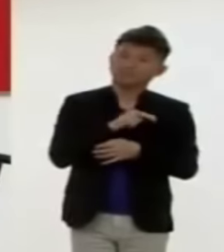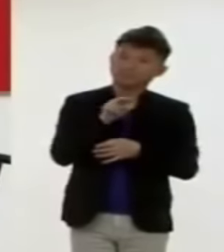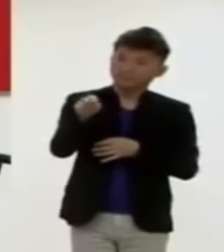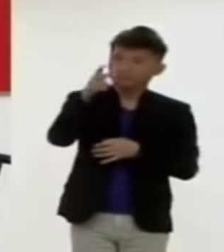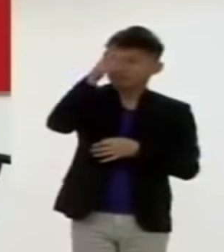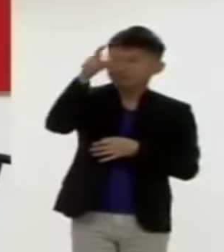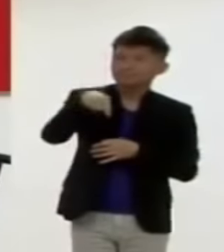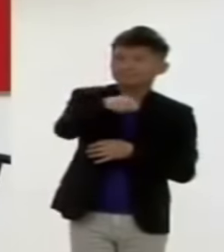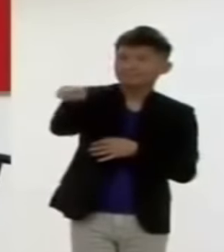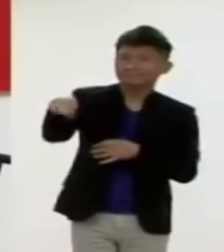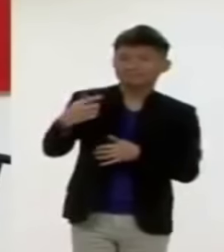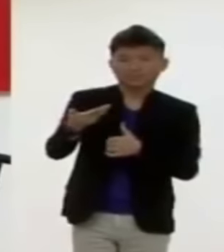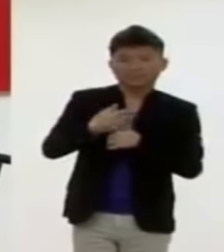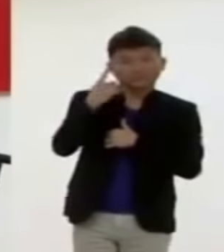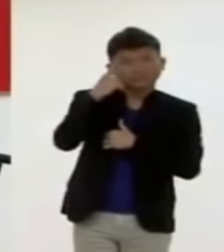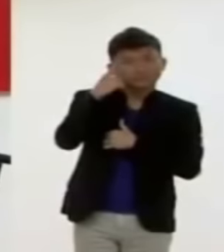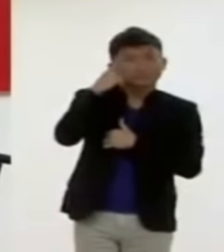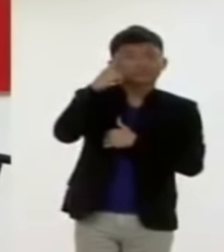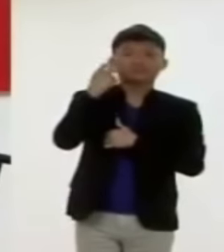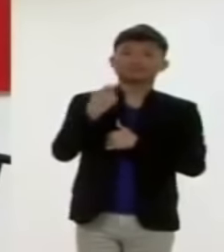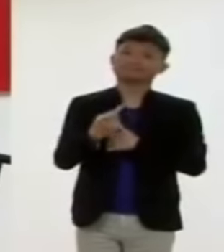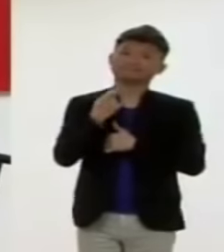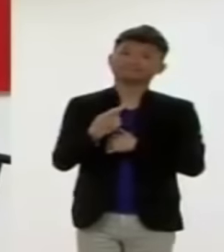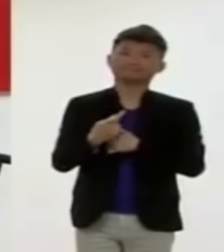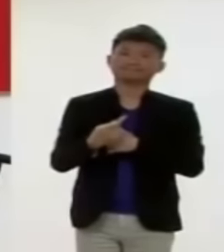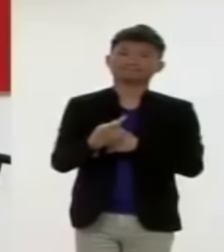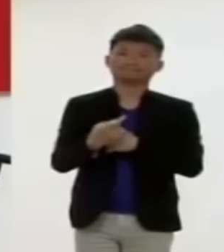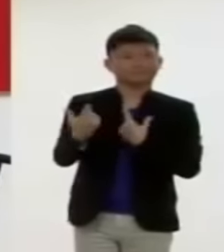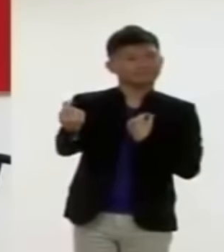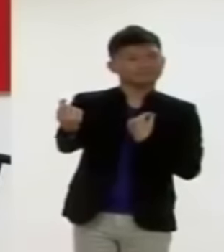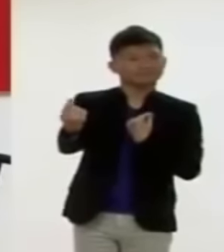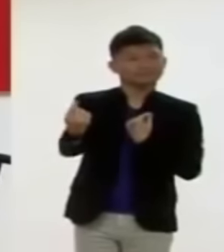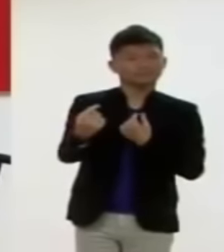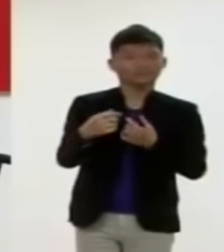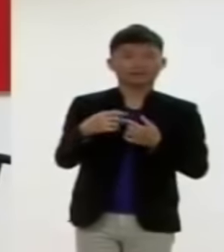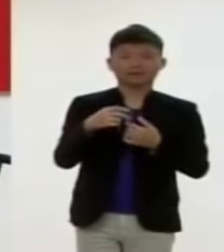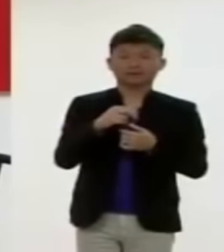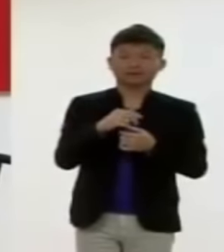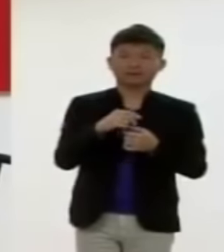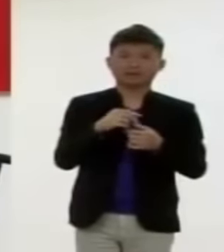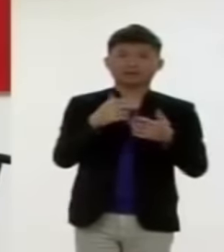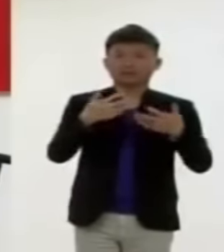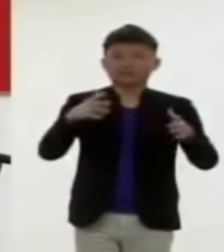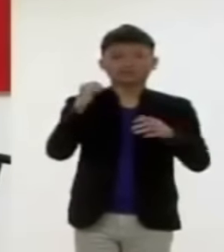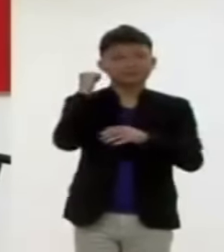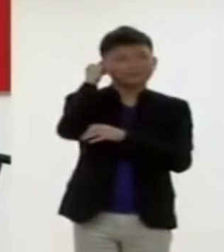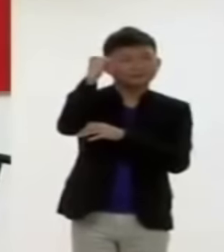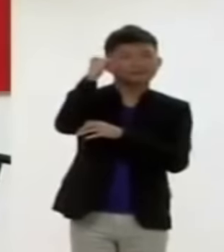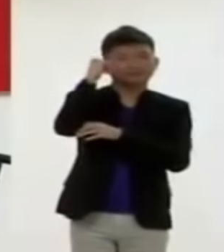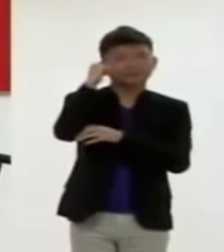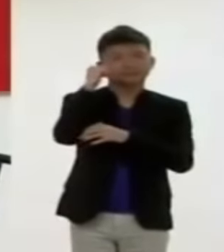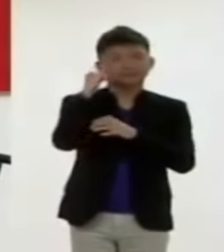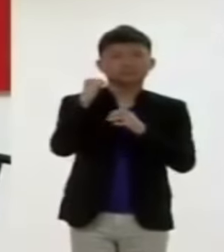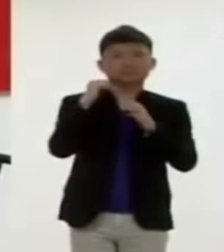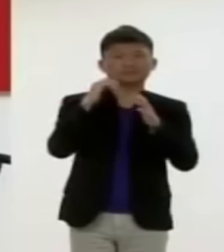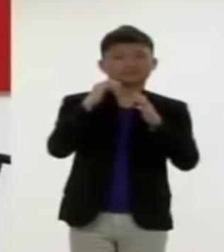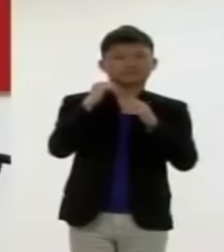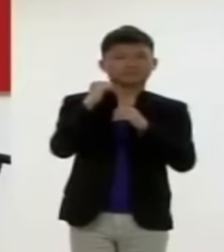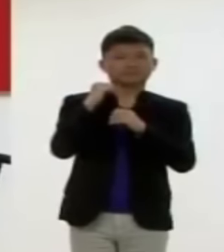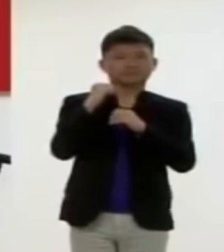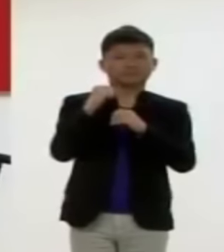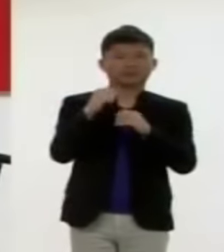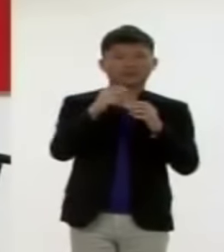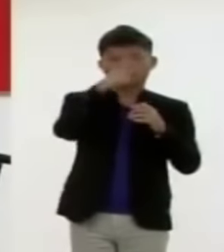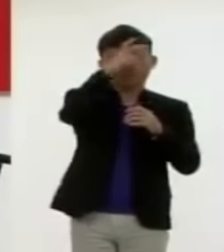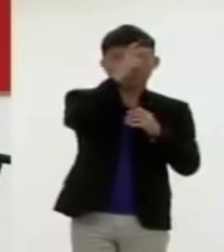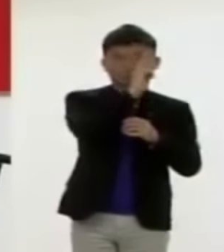候，我会想到我弟弟。当我们看到很多的抗争，很多的场合要警察出去维安的时候，可是